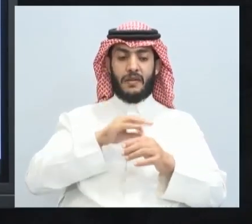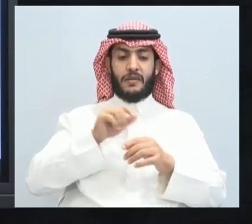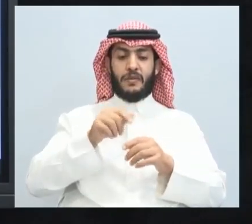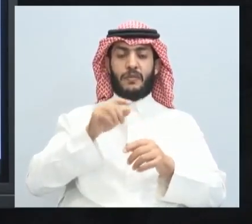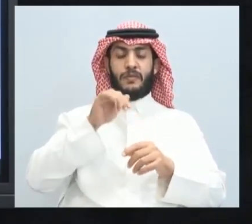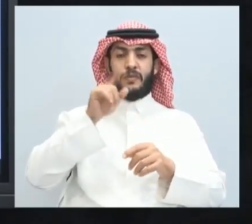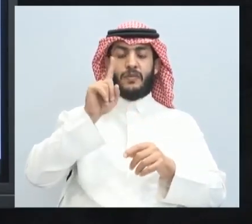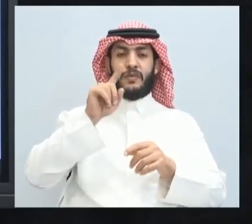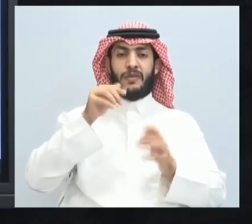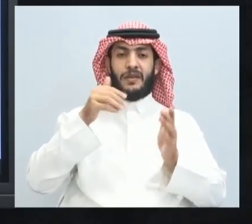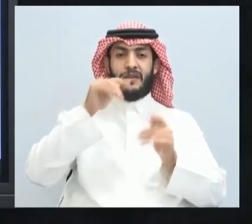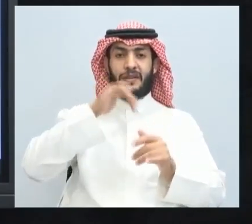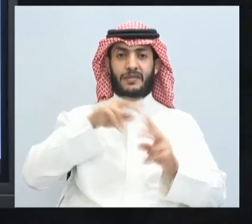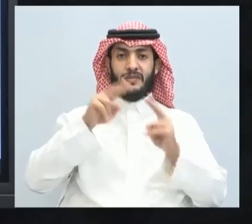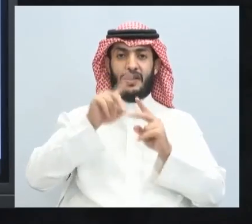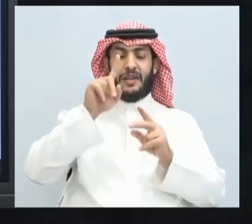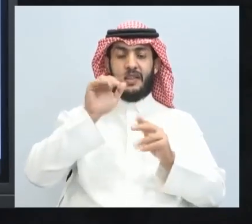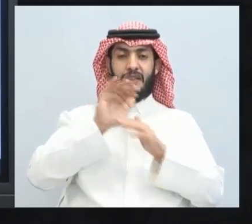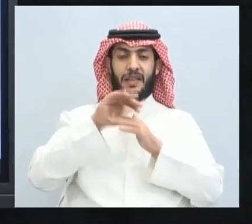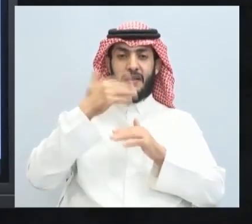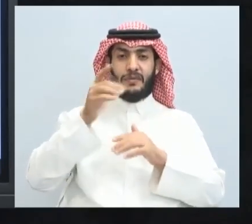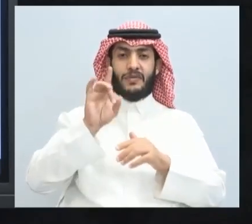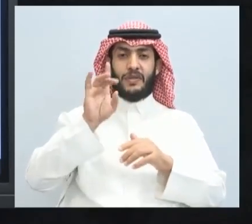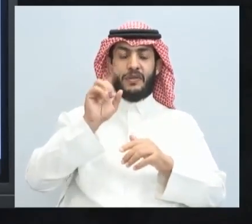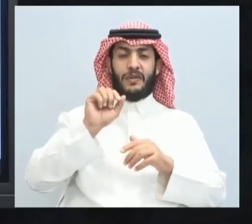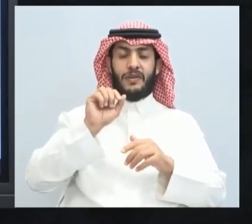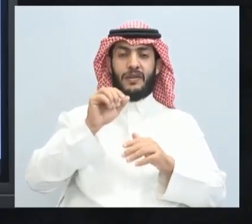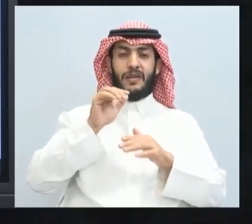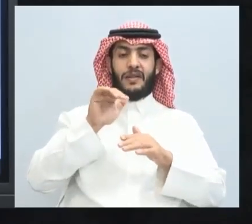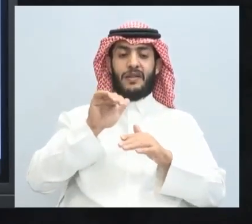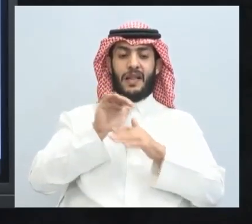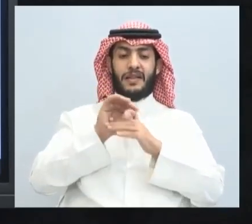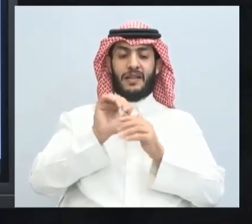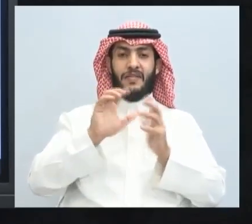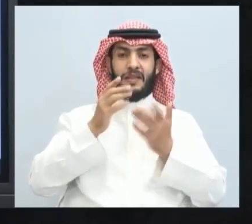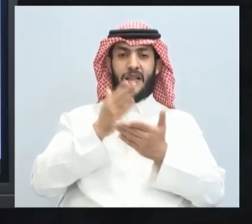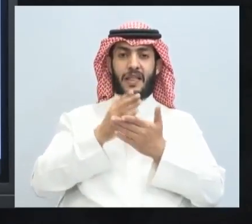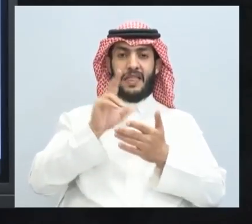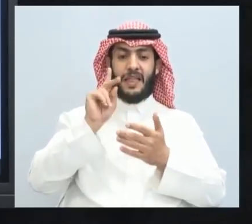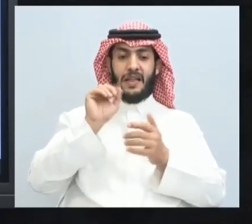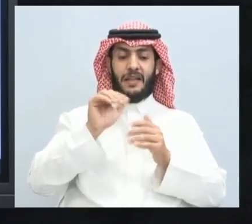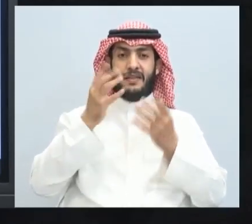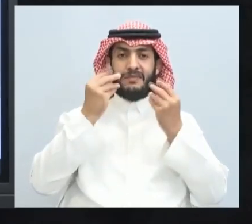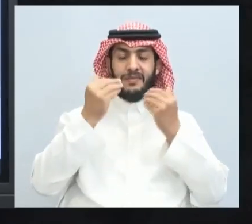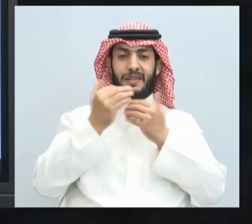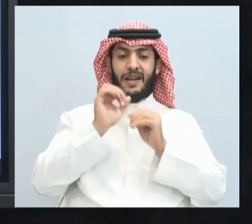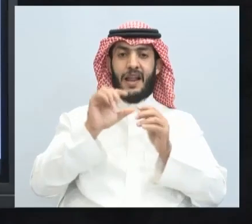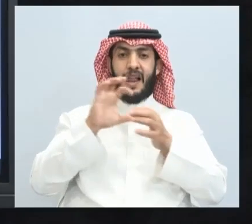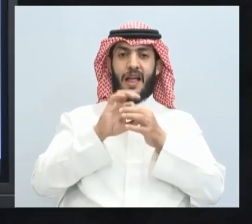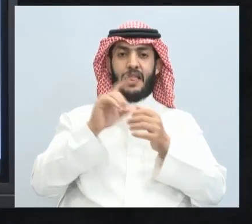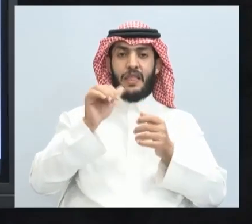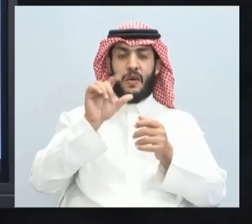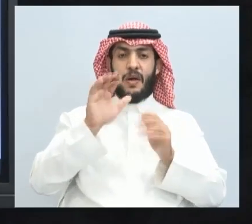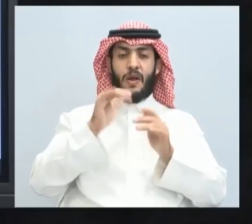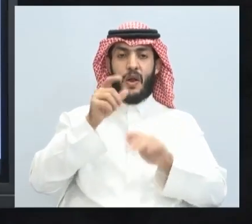ومثري لكم وعلى امل لقاء بكم ايضا في اثراءات قادمه لدراسه الفصل الثاني اللي تعلمناه اللي هو العلاقات والدوال